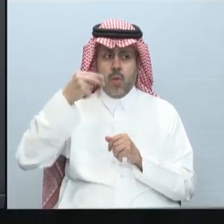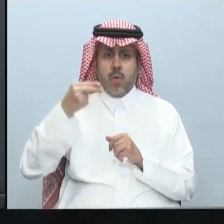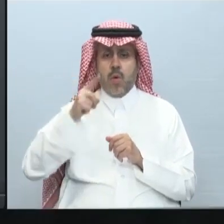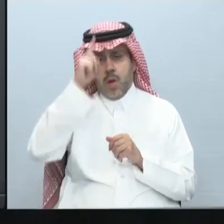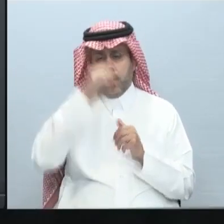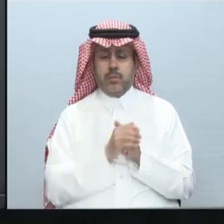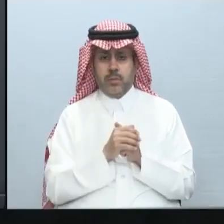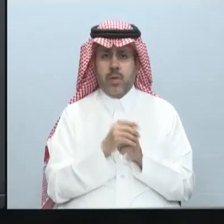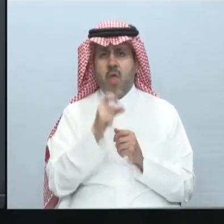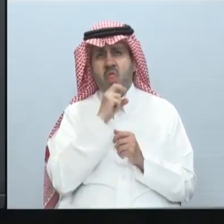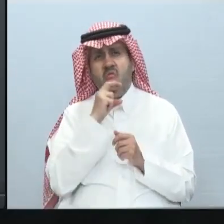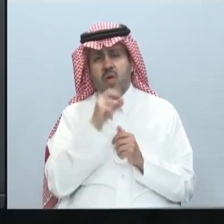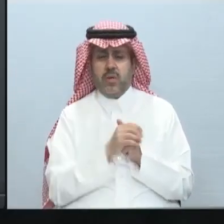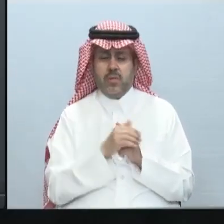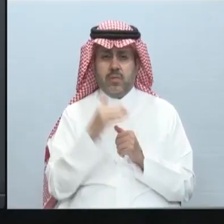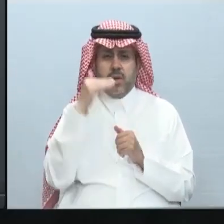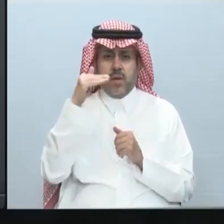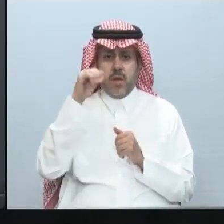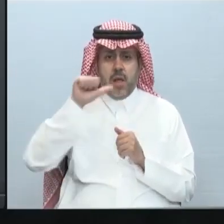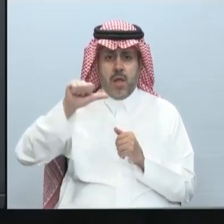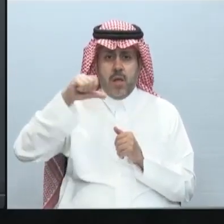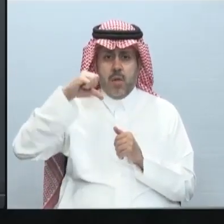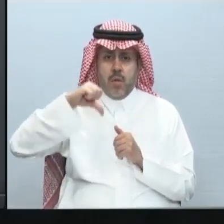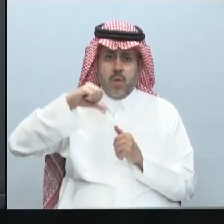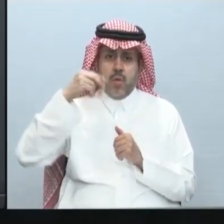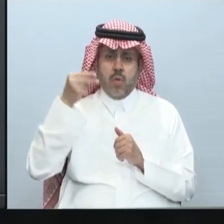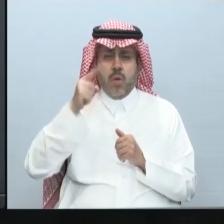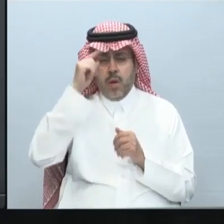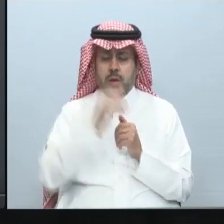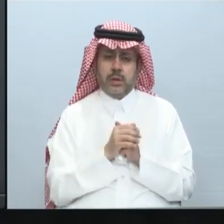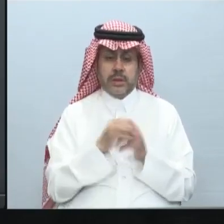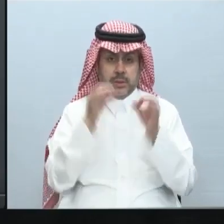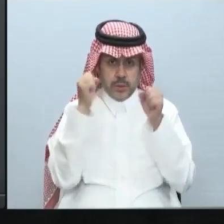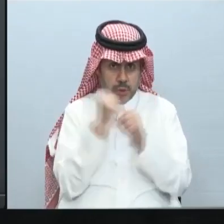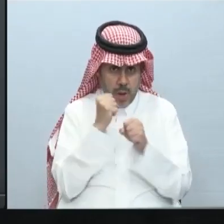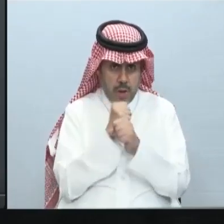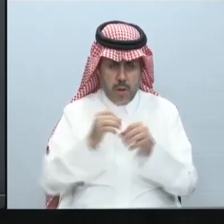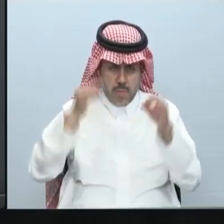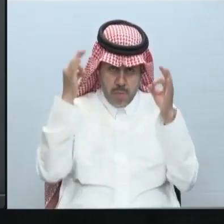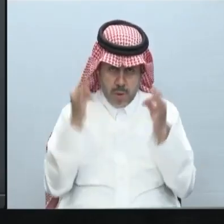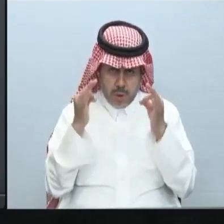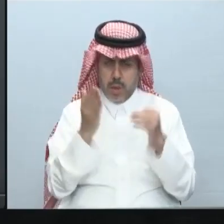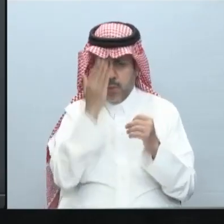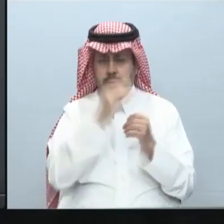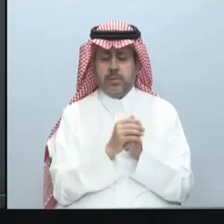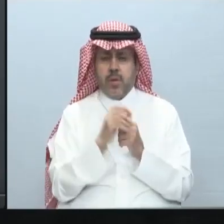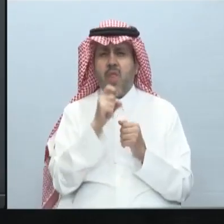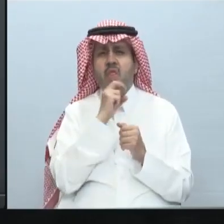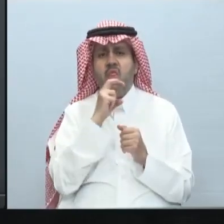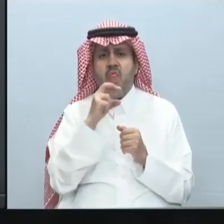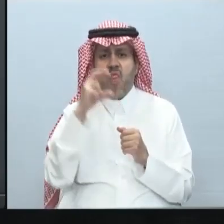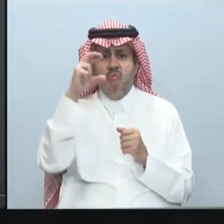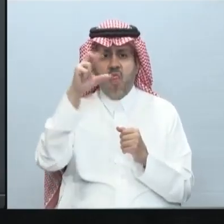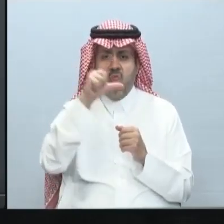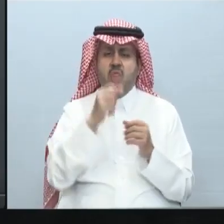ل معنى العباده الحقيقي تذكرون ذكرنا لكم ان حقيقه العباده كمال الخضوع